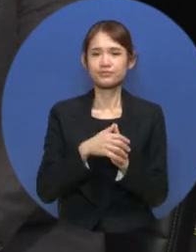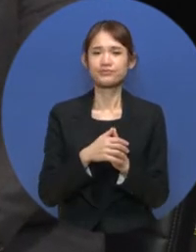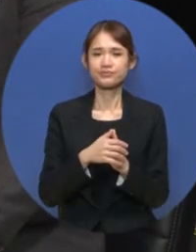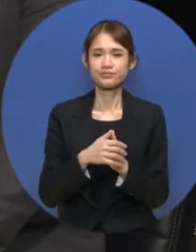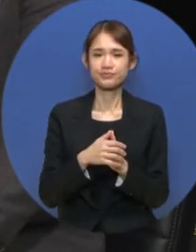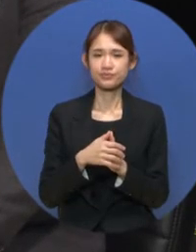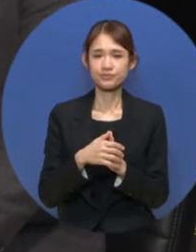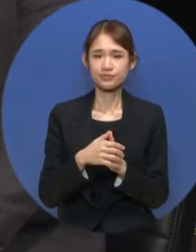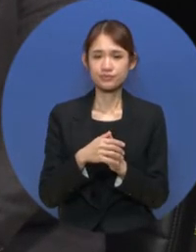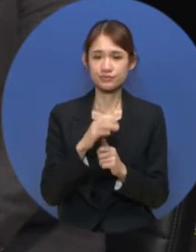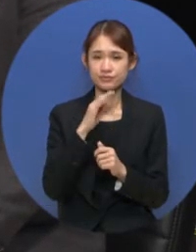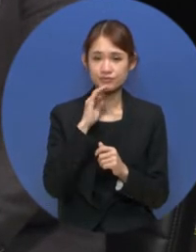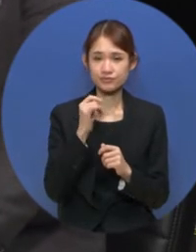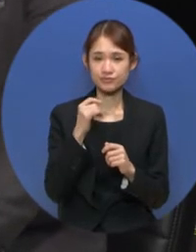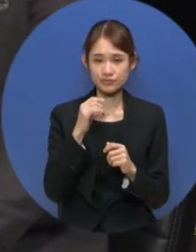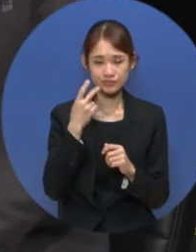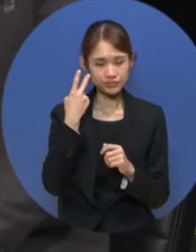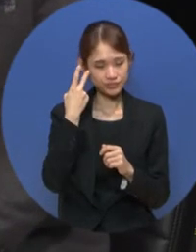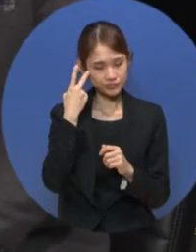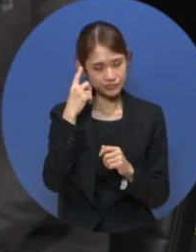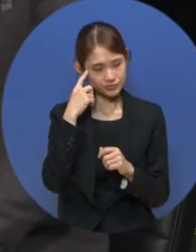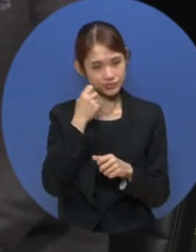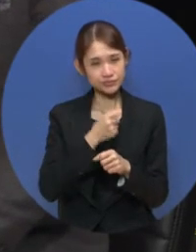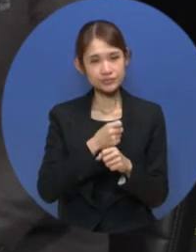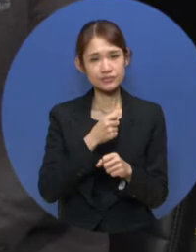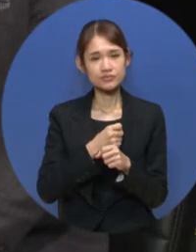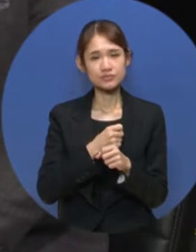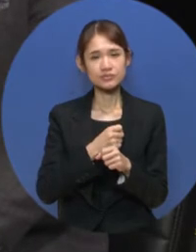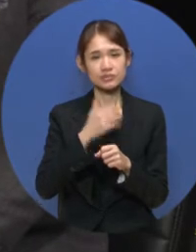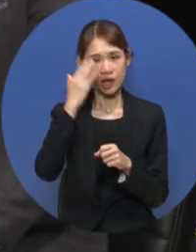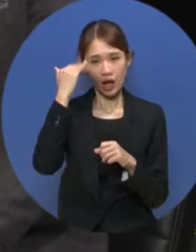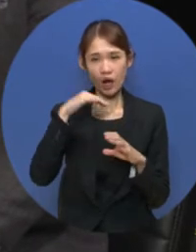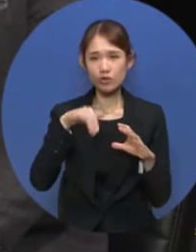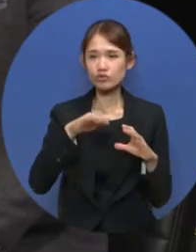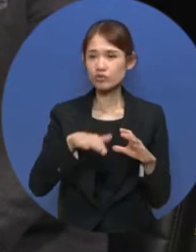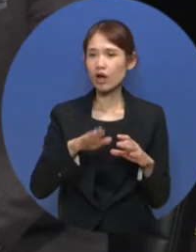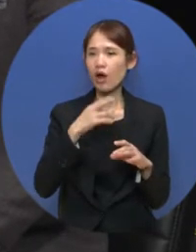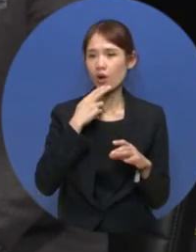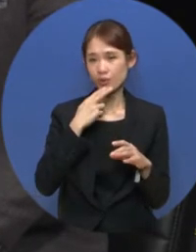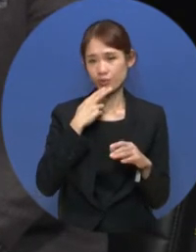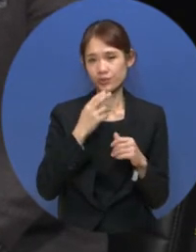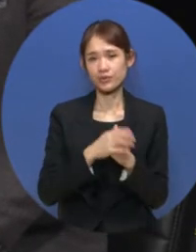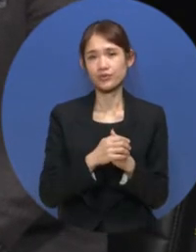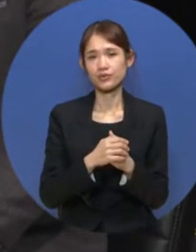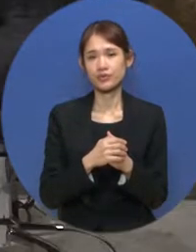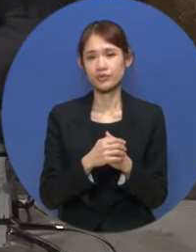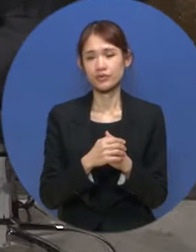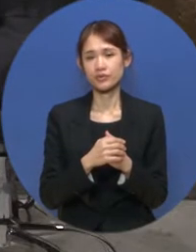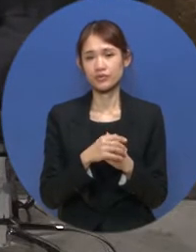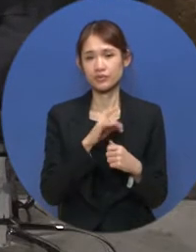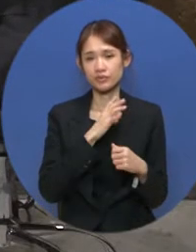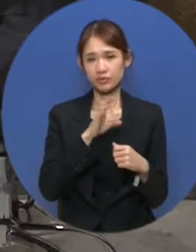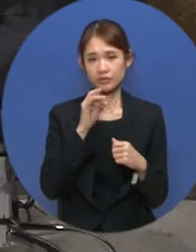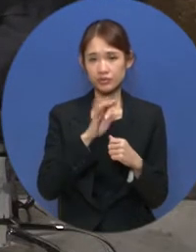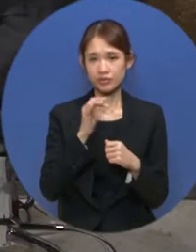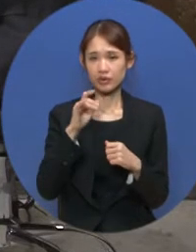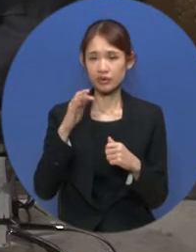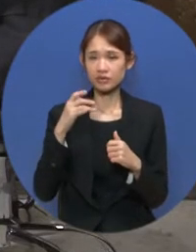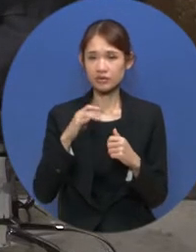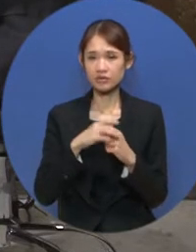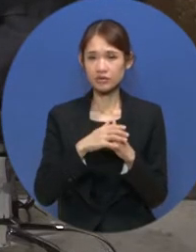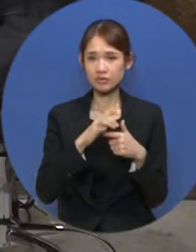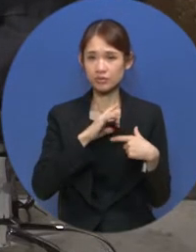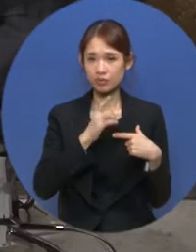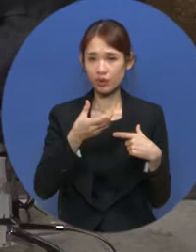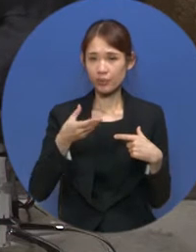네. 근데 이제 사실 그런 것들을 착안한 옷은 국내에 없다고 보시면 되죠. 네. 그래서 처음에 이제 이 하티스트가